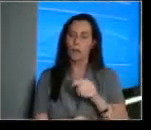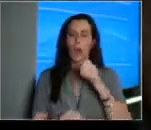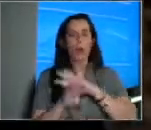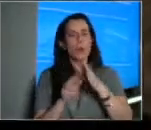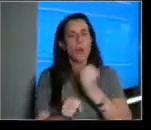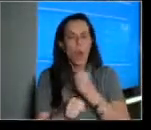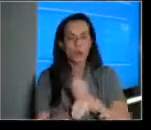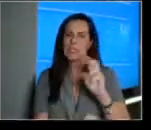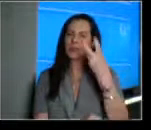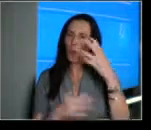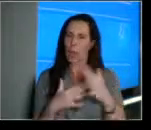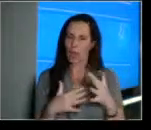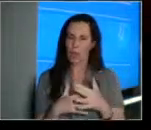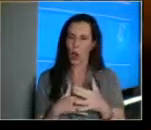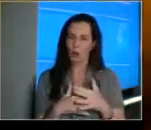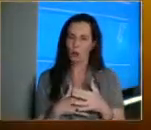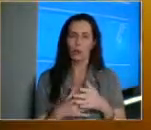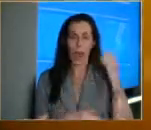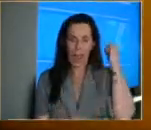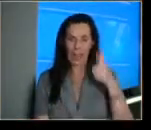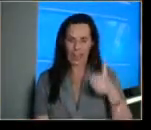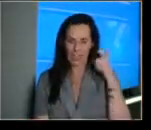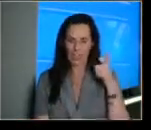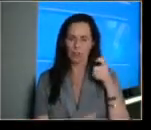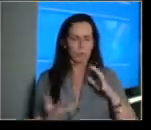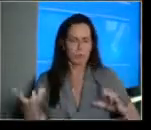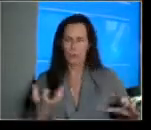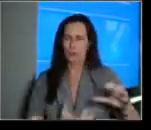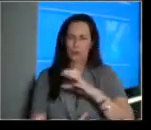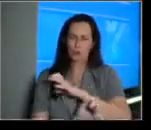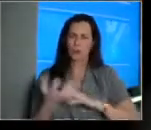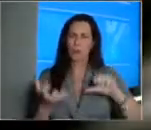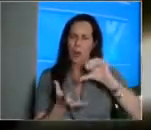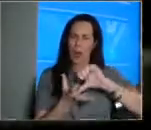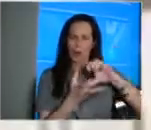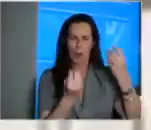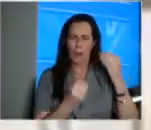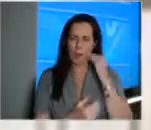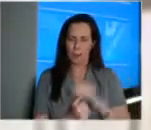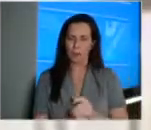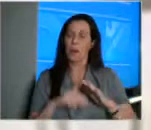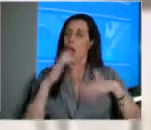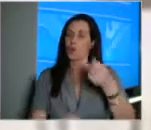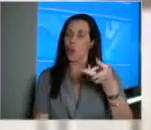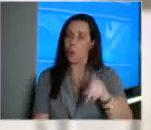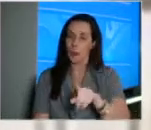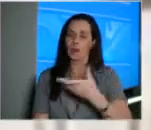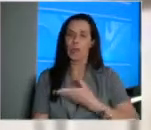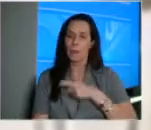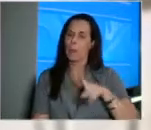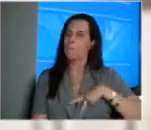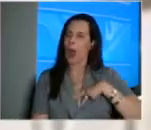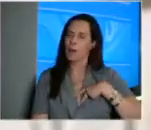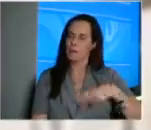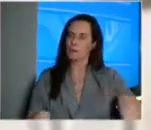מעשיו וזימנו אותו לחקירות. הרצחו הביא להתלקחות מאומות בערים רבות בארצות הברית. לאחר מותו קיבל קינג פרס